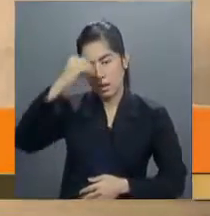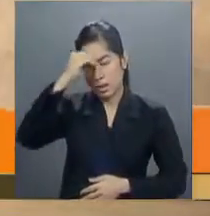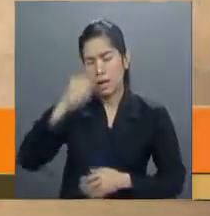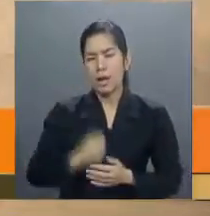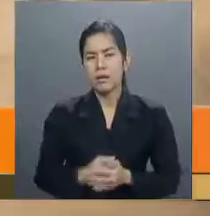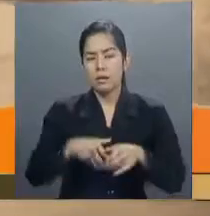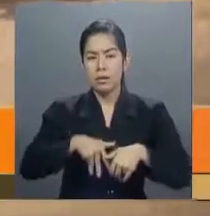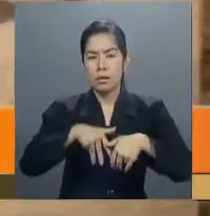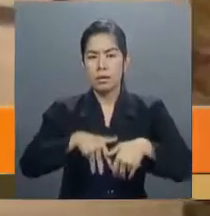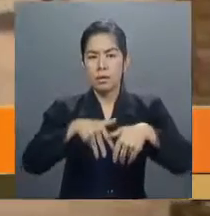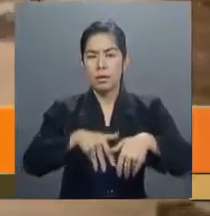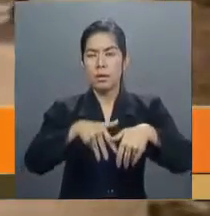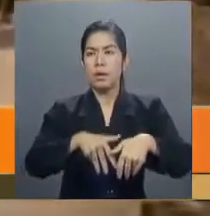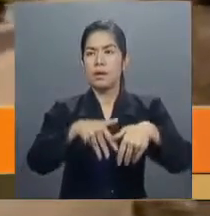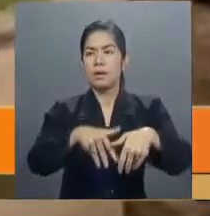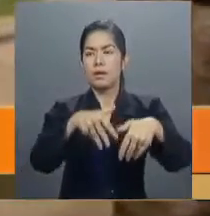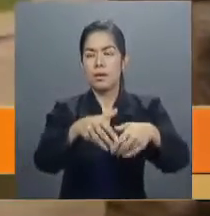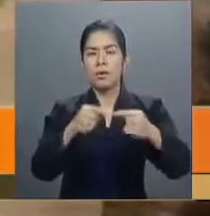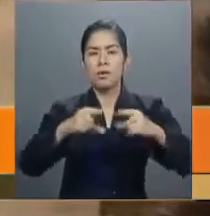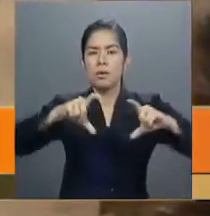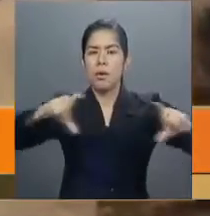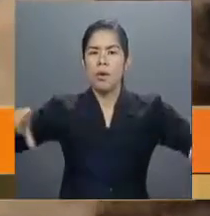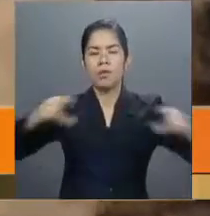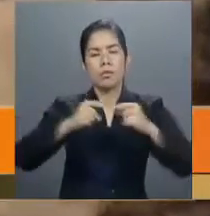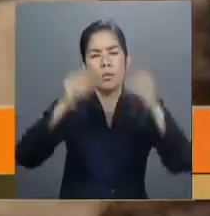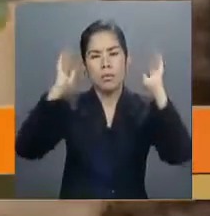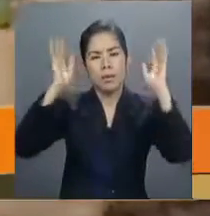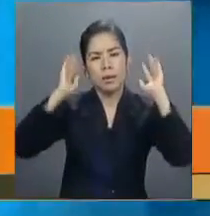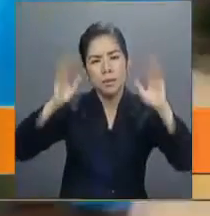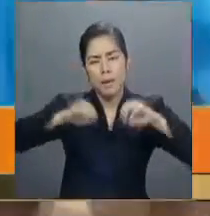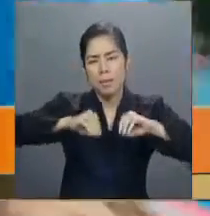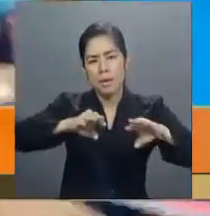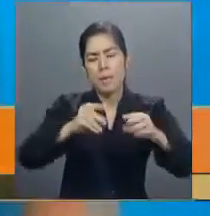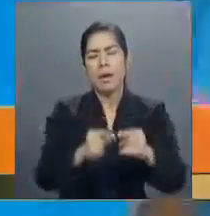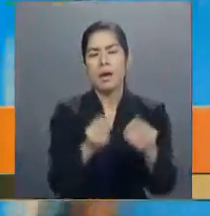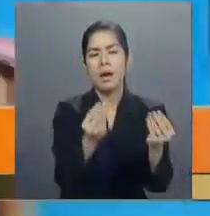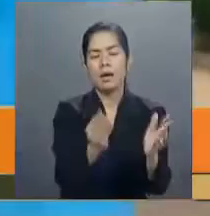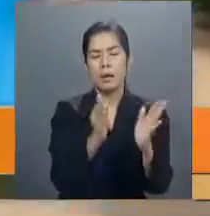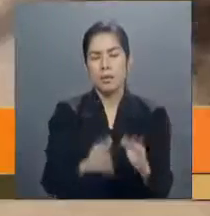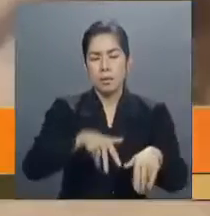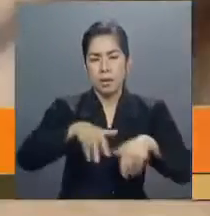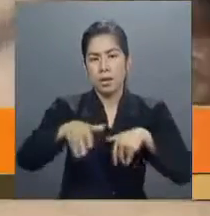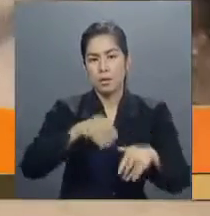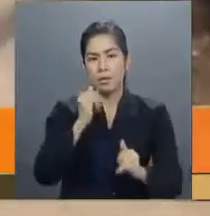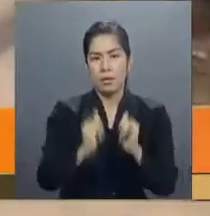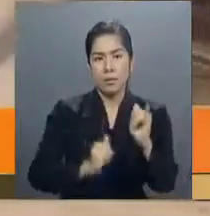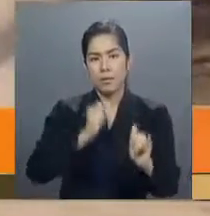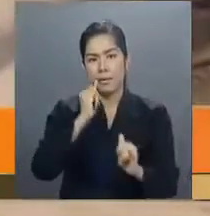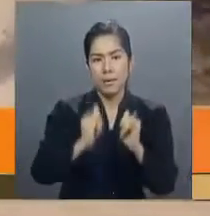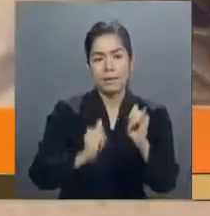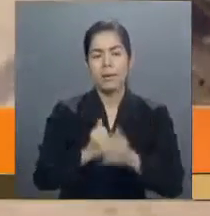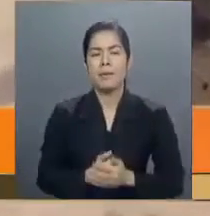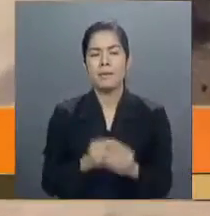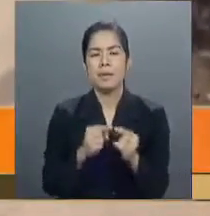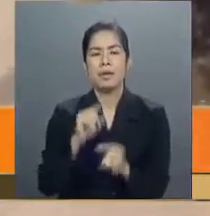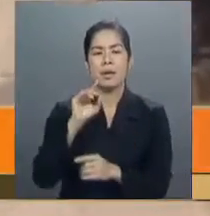ค์ตามถนนสายต่างๆในหมู่บ้านเชิญชวนประชาชนออกไปใช้สิทธิ์ออกเสียงประชามติในวันที่7สิงหาคมนี้เ